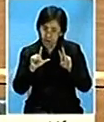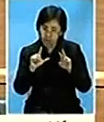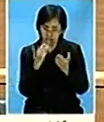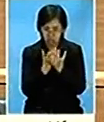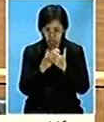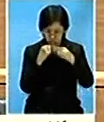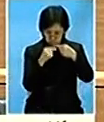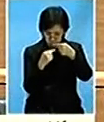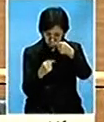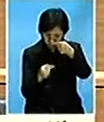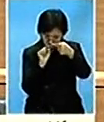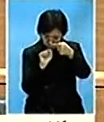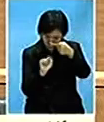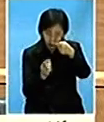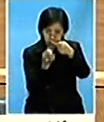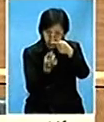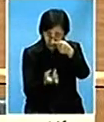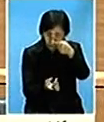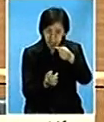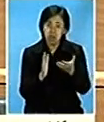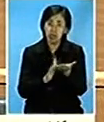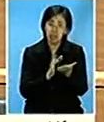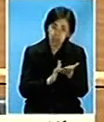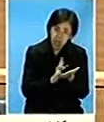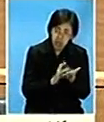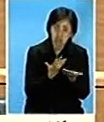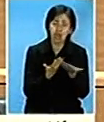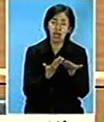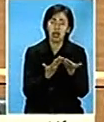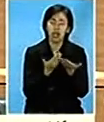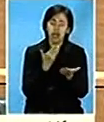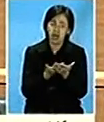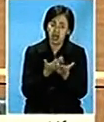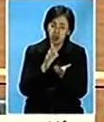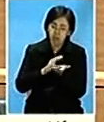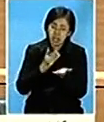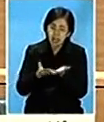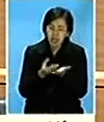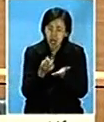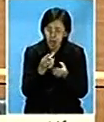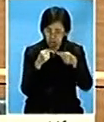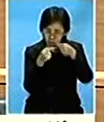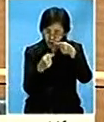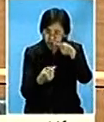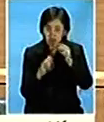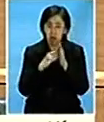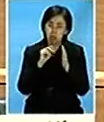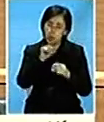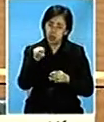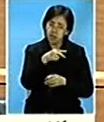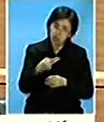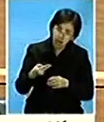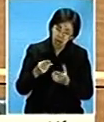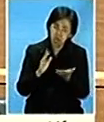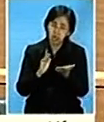การจะนำไปใช้เรื่องแท็บเล็ตหรือจะเอาไปใช้ในเรื่องของการฝึกอบรมภาษาอังกฤษนะครับ